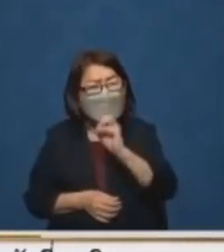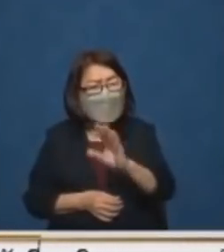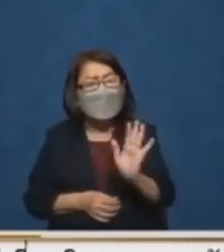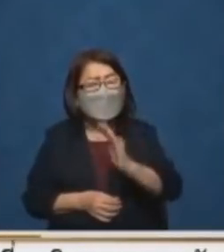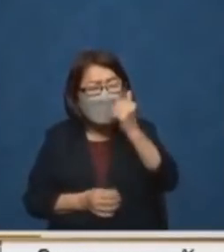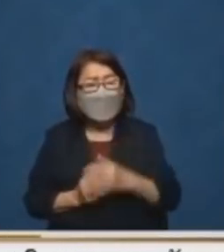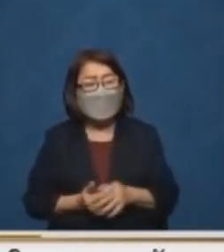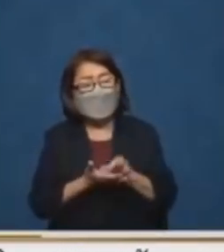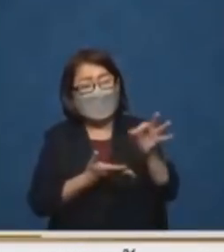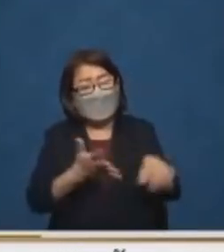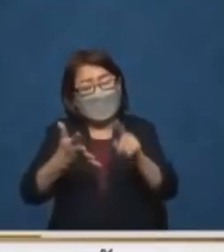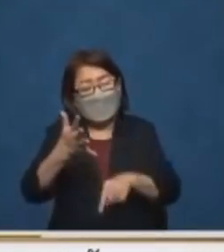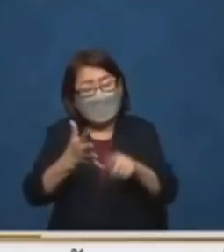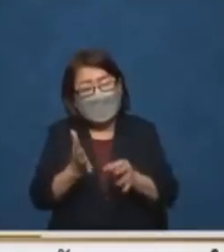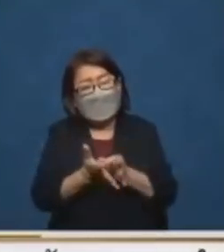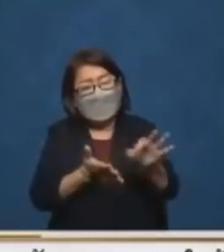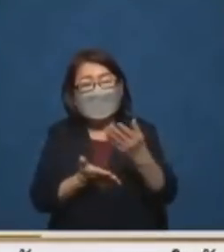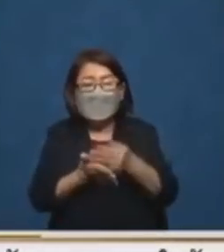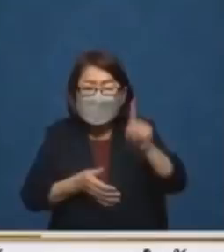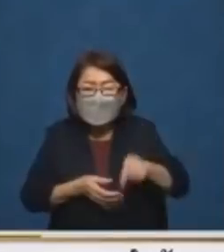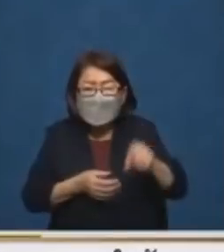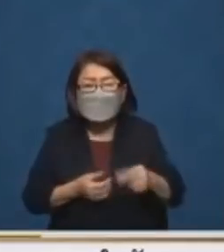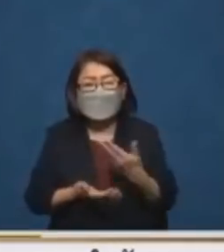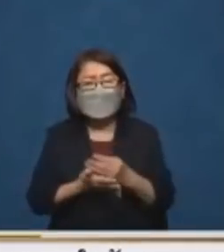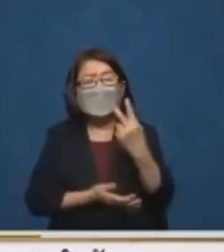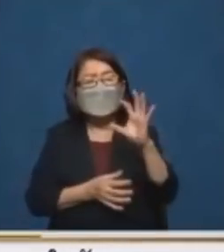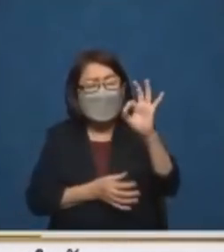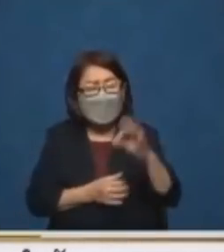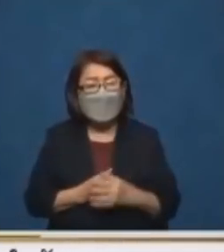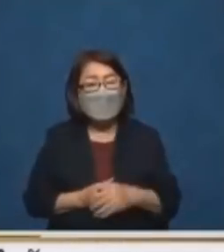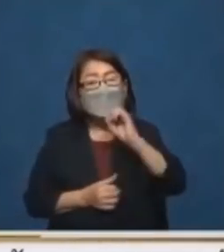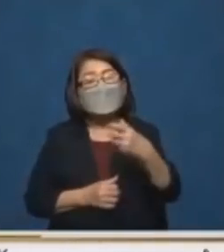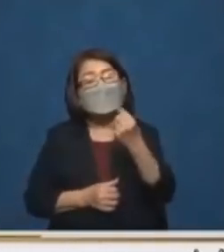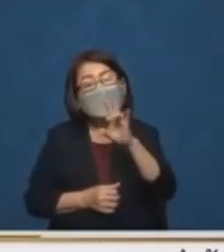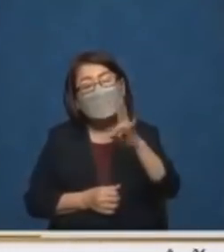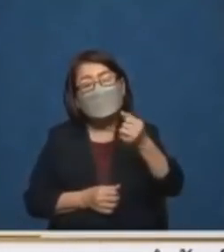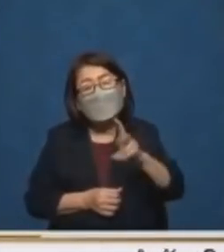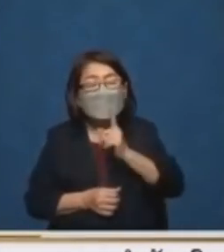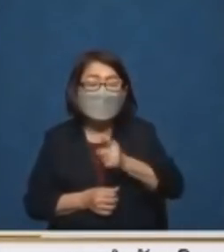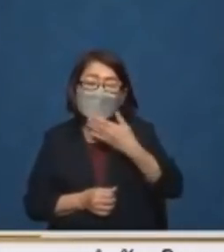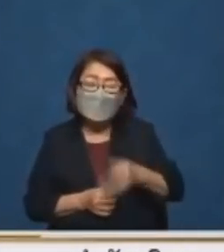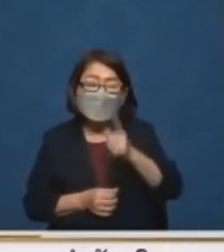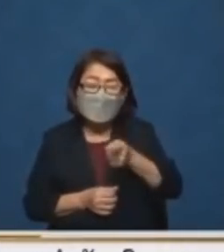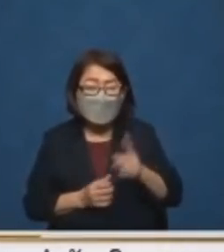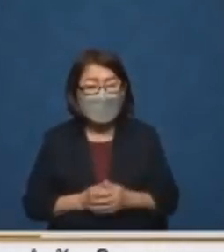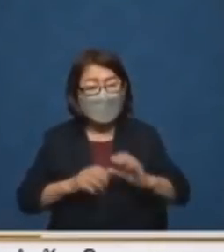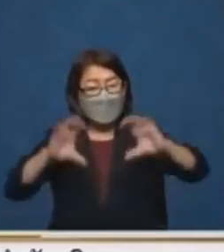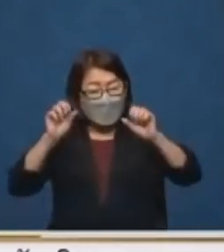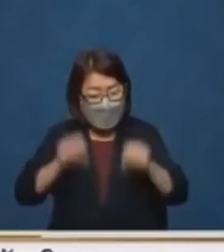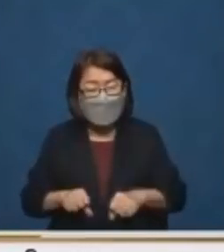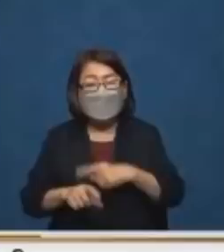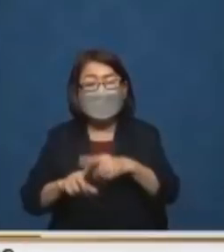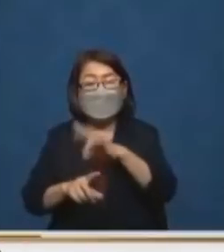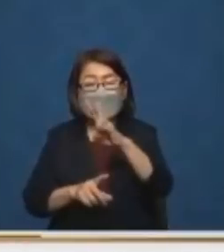วาการซื้อครั้งหลงเนี่ย ซ้อแค่ก้าเหลียนท่านก็ยงบอก 17 17 ข้อละมออนุมัตเมวัท 6 กระ